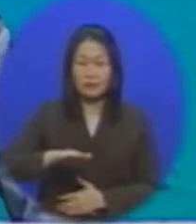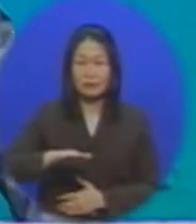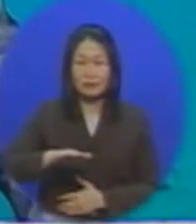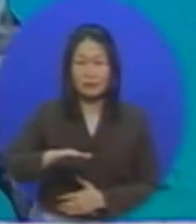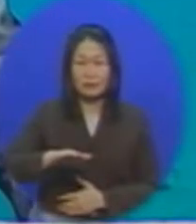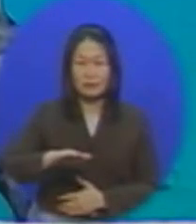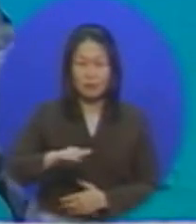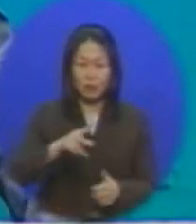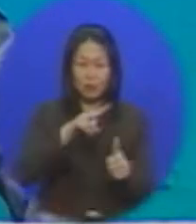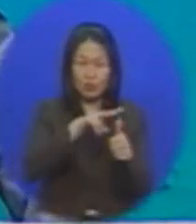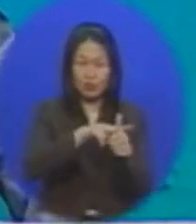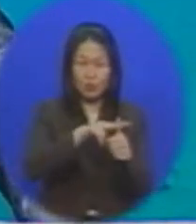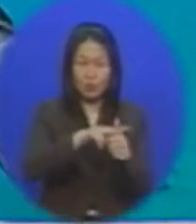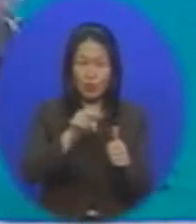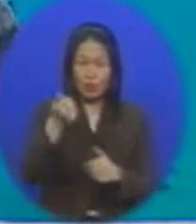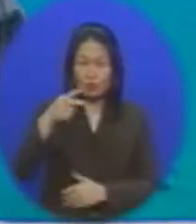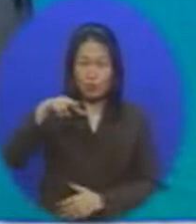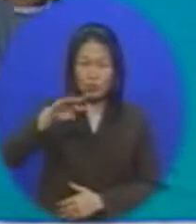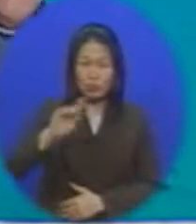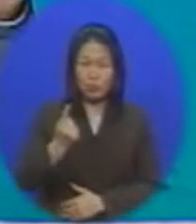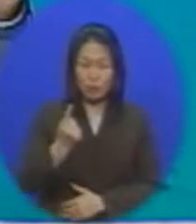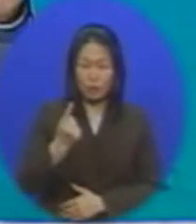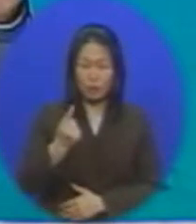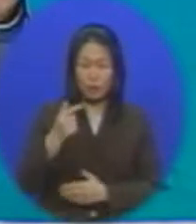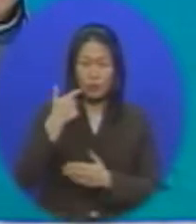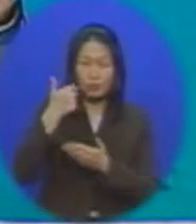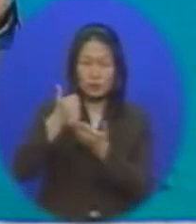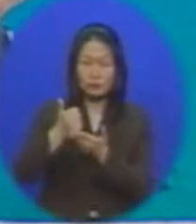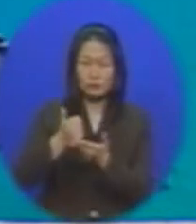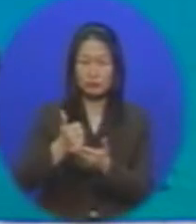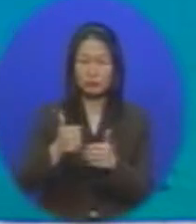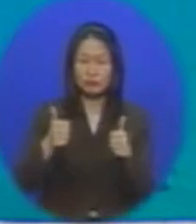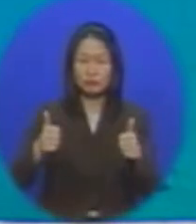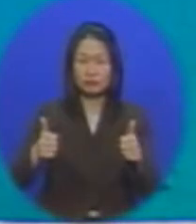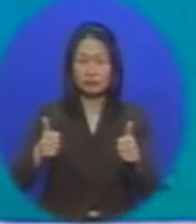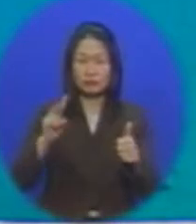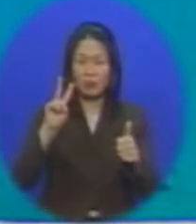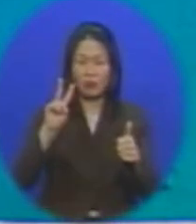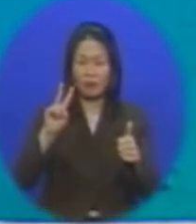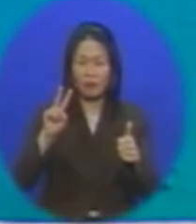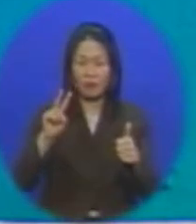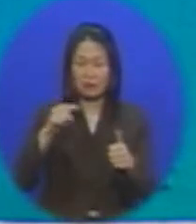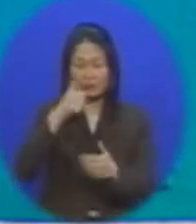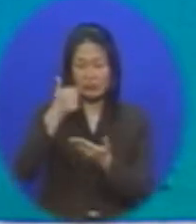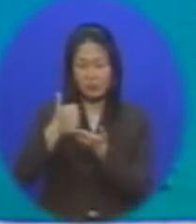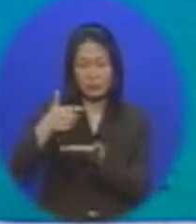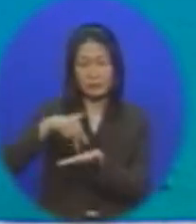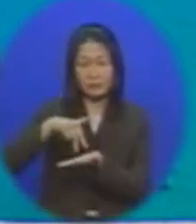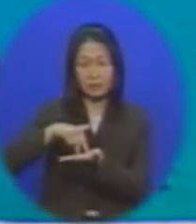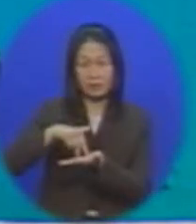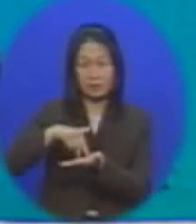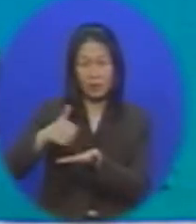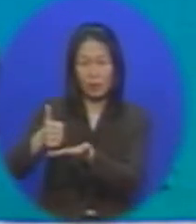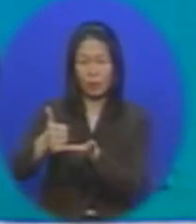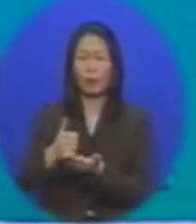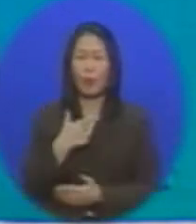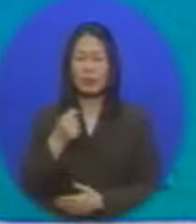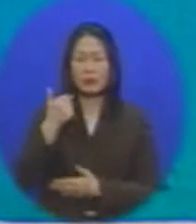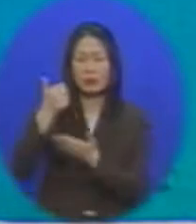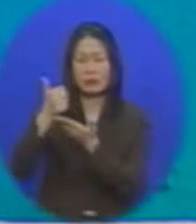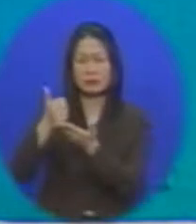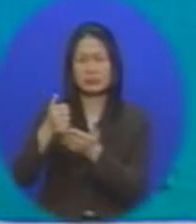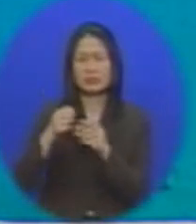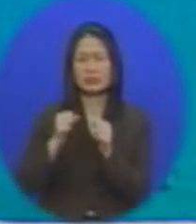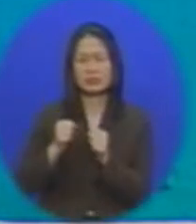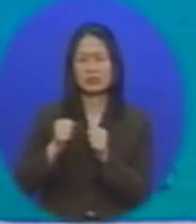후보가 되신 목사님이 2분으로 갈려 써요 이 장로님이 모시기를 원하시는 목사님이